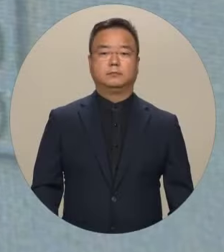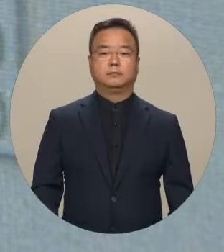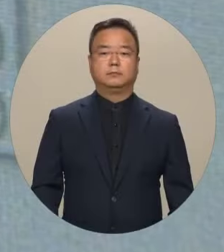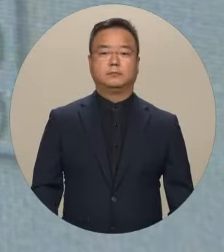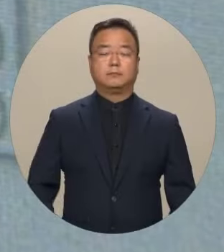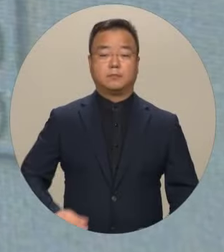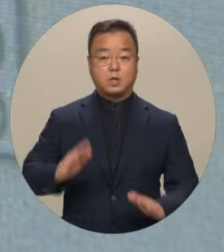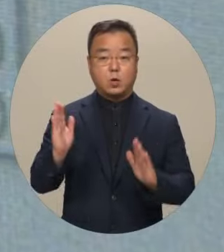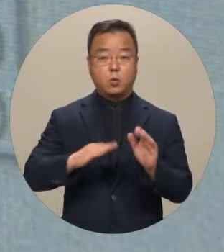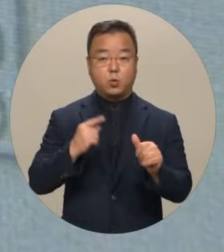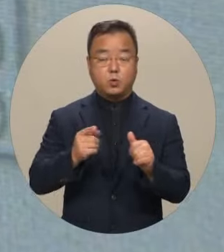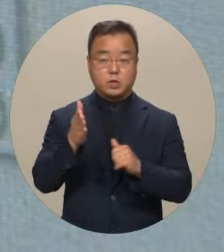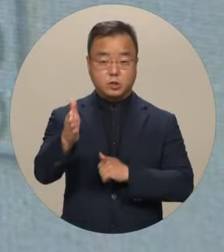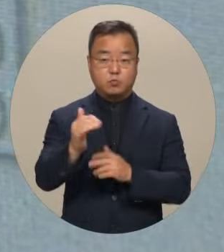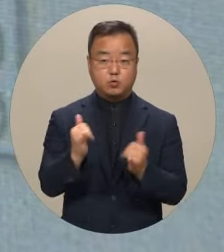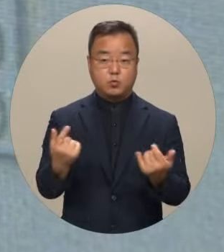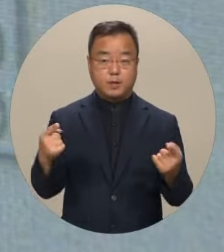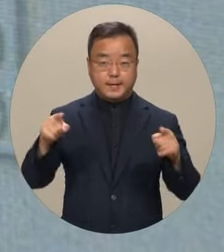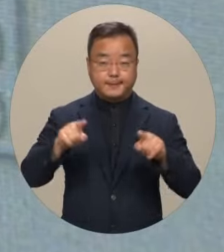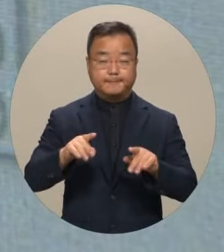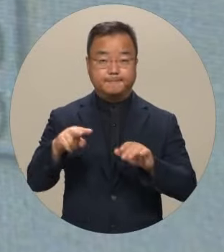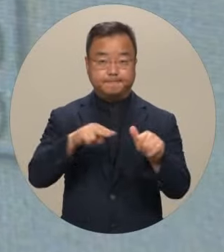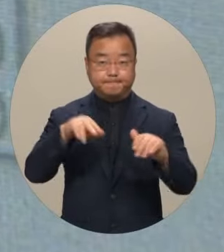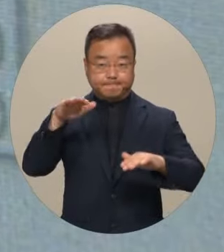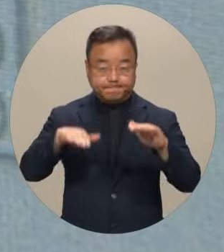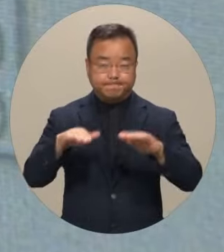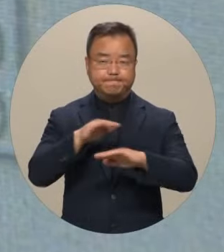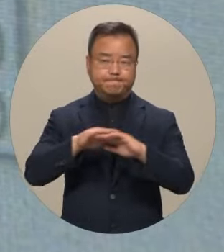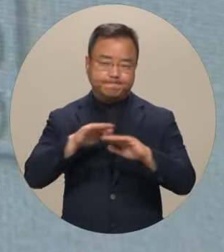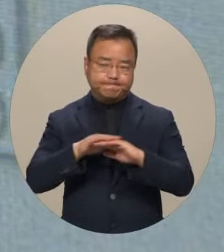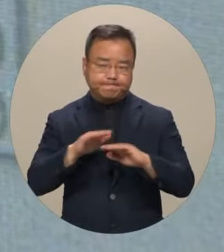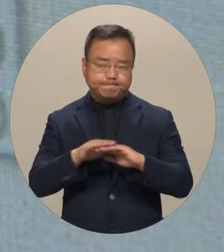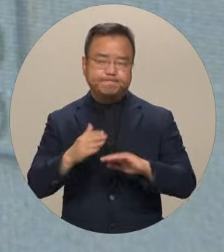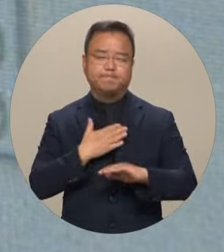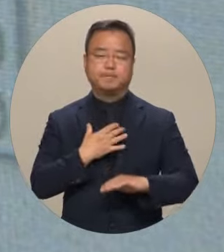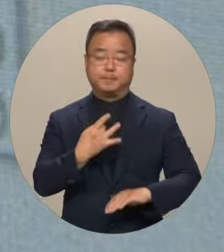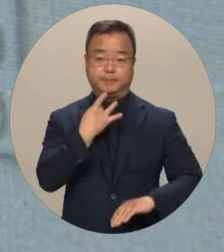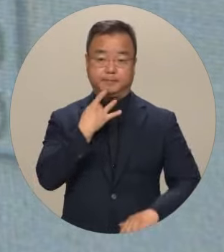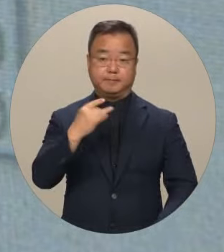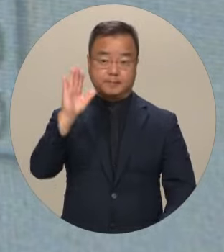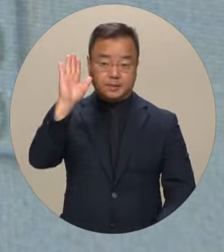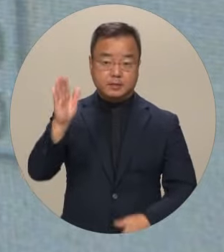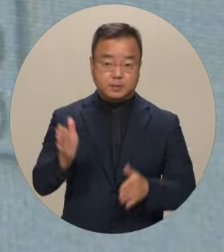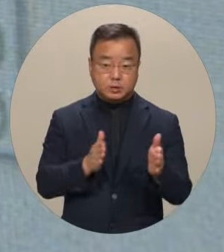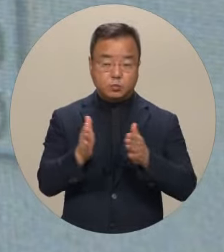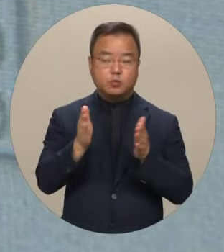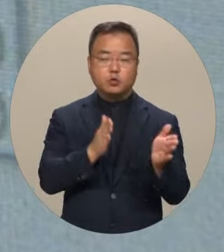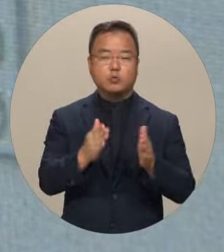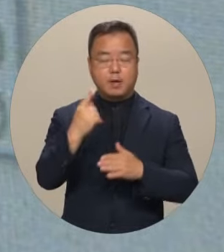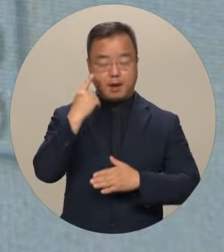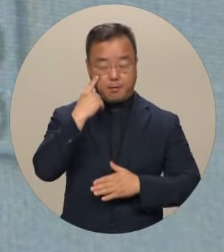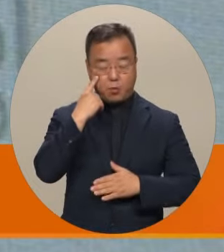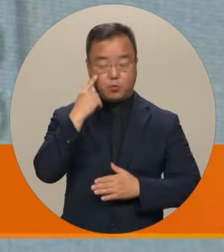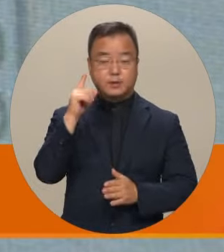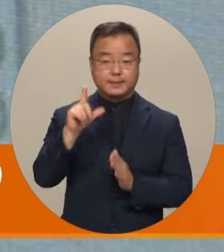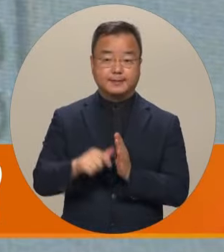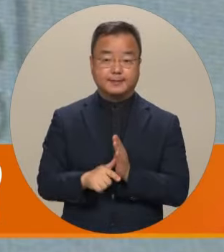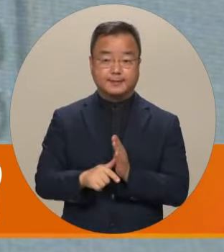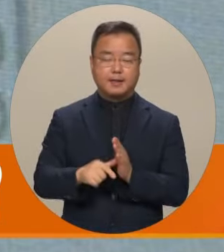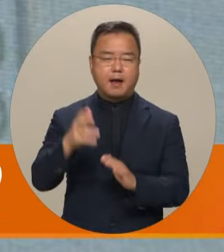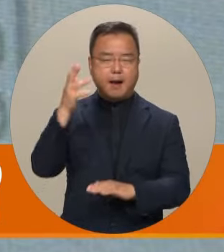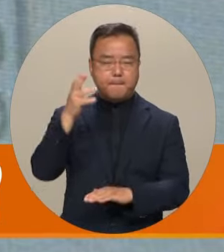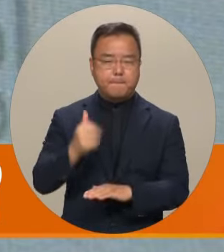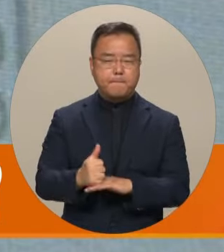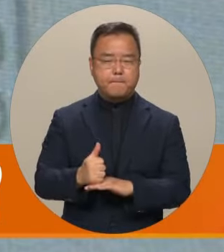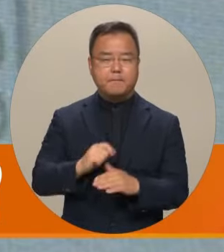공교육 전문가들과 함께 정보 격차를 메우고 남한의 진로도 세워 보는 입시의 정석 시간입니다이 마지막